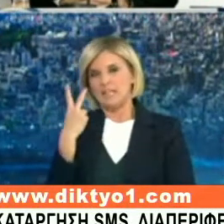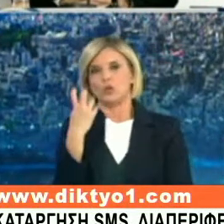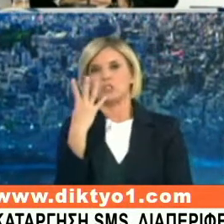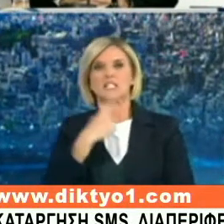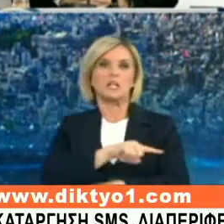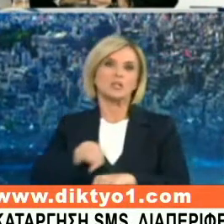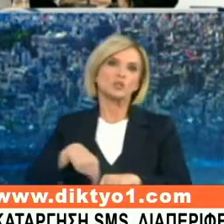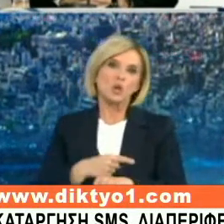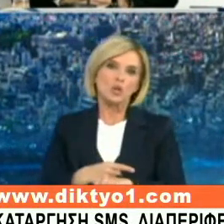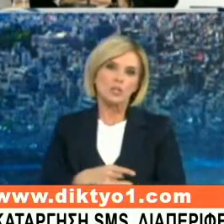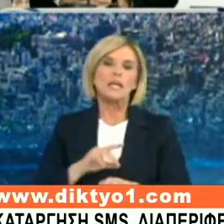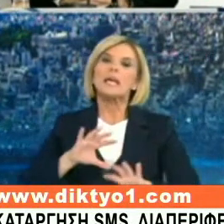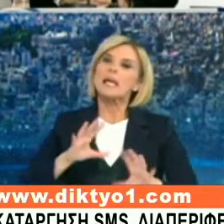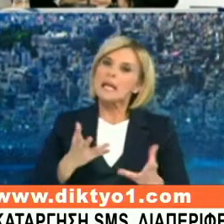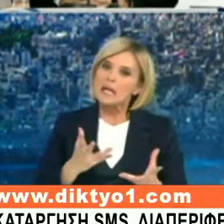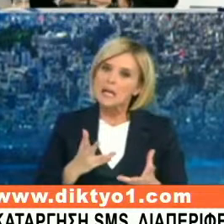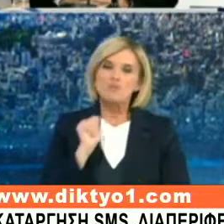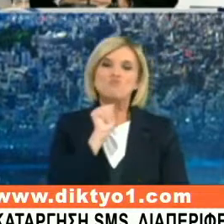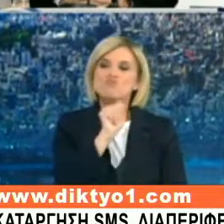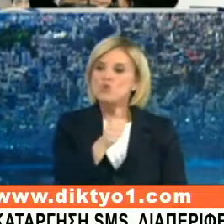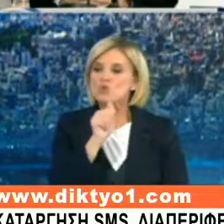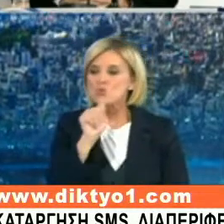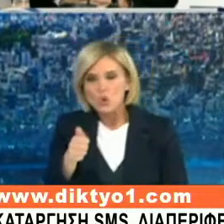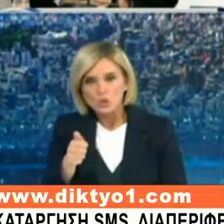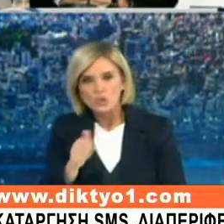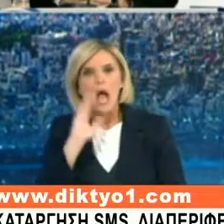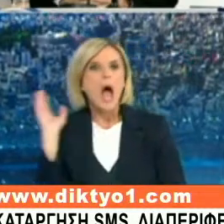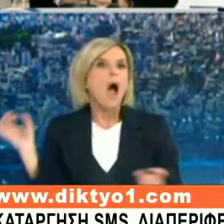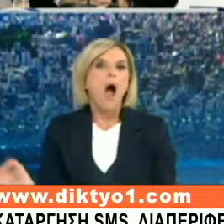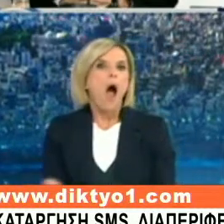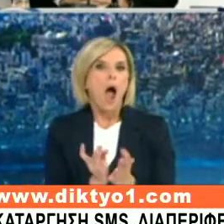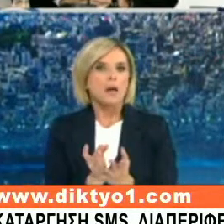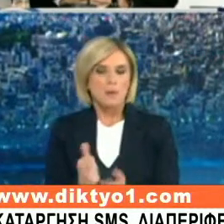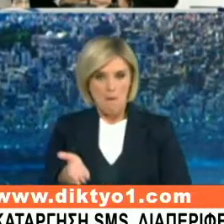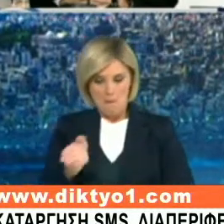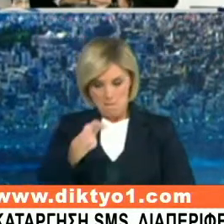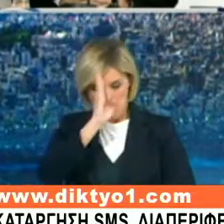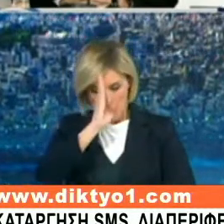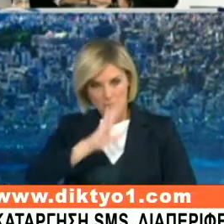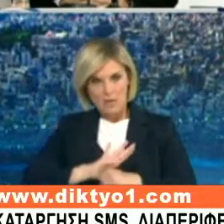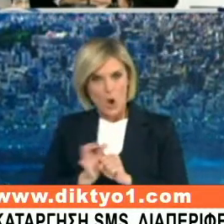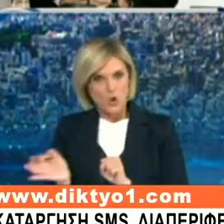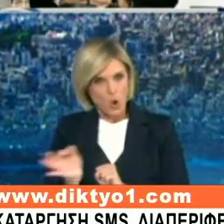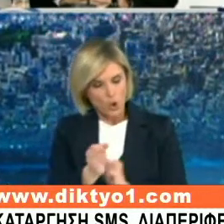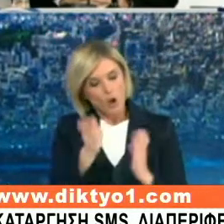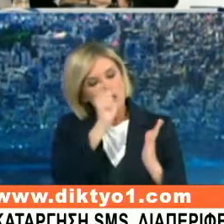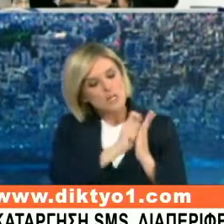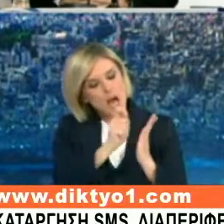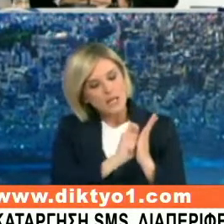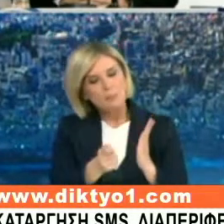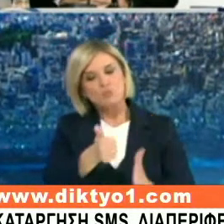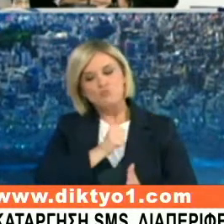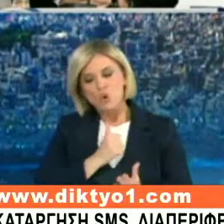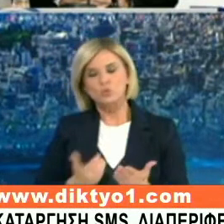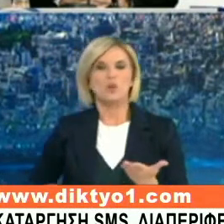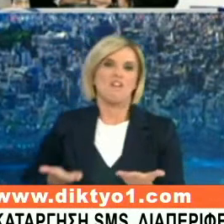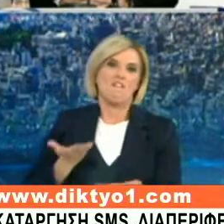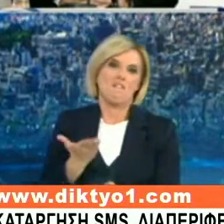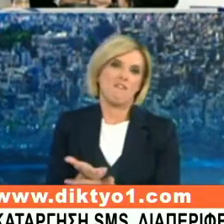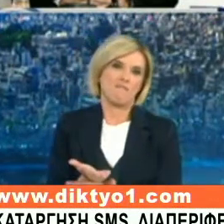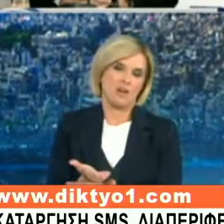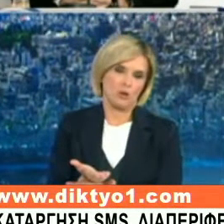βεβαίωση νόσησης 2 μήνες μετά την νόσηση και έως 9 μήνες μετά την νόσηση. Ο έλεγχος των παραπάνω θα